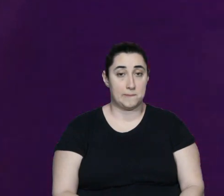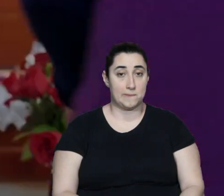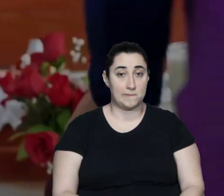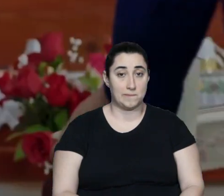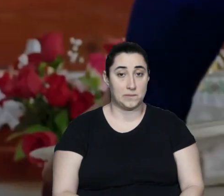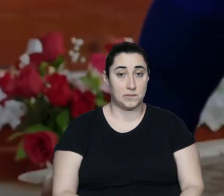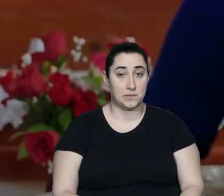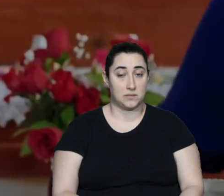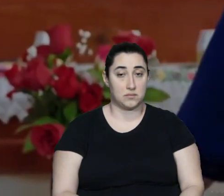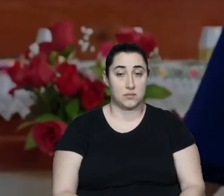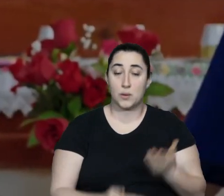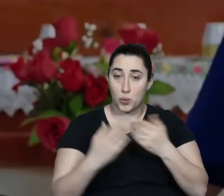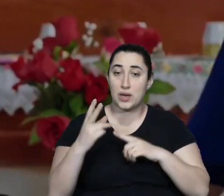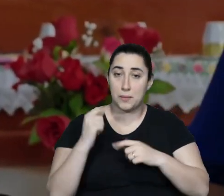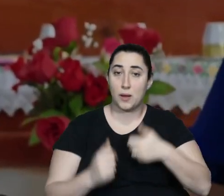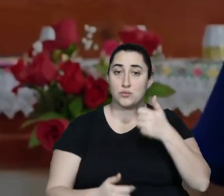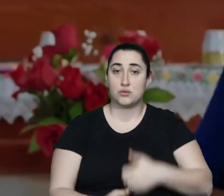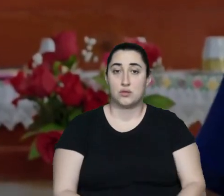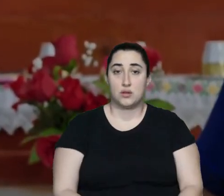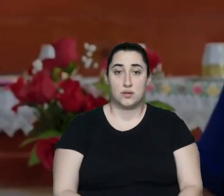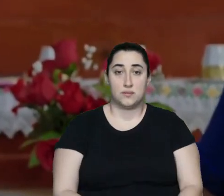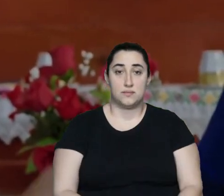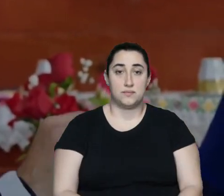Eminim. Ayran geldi. Buyur İbrahim Usta.